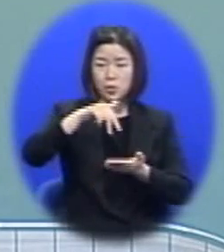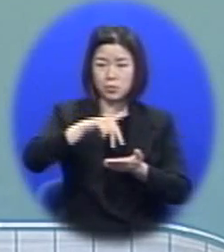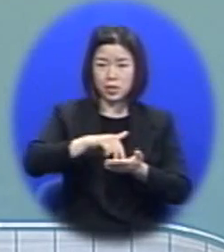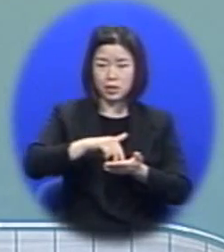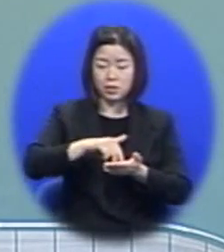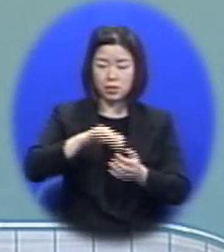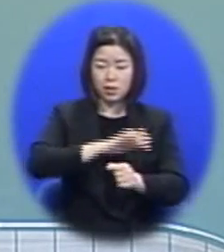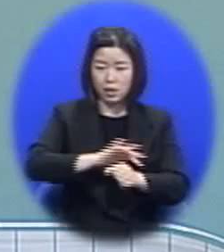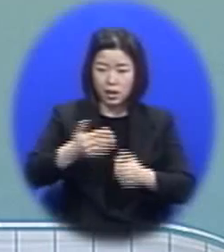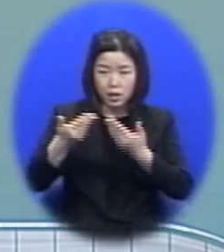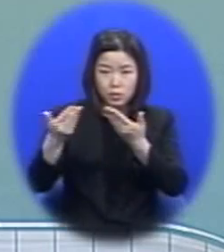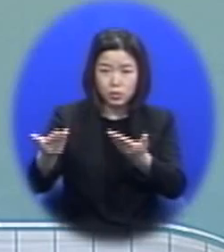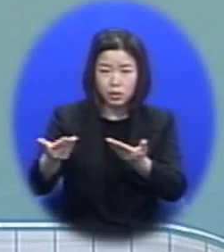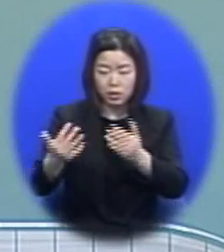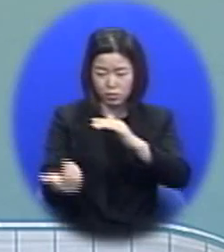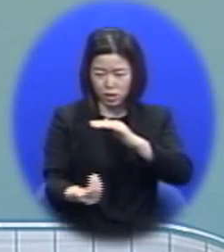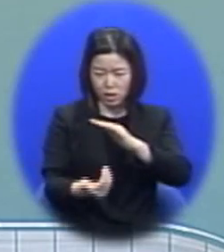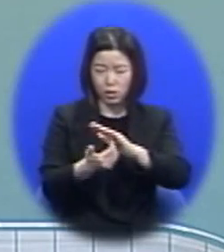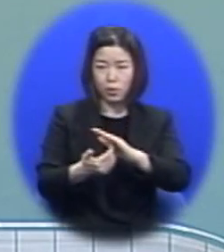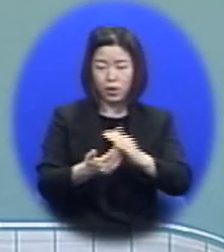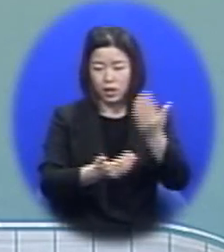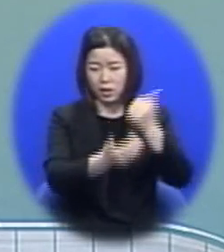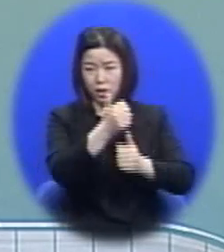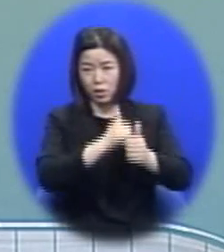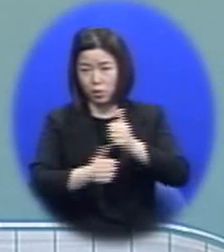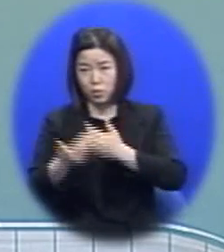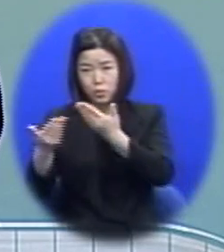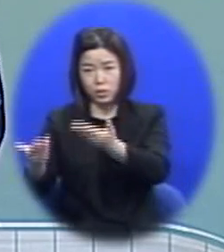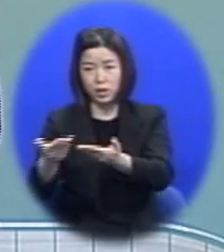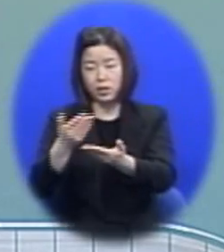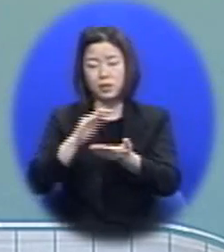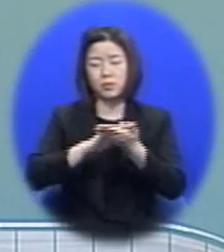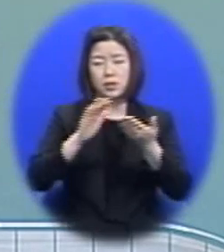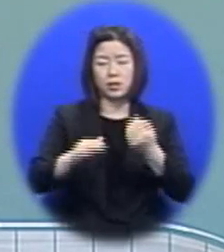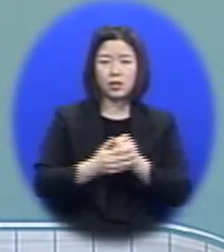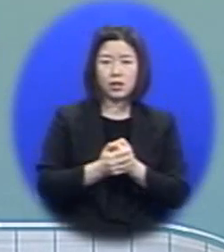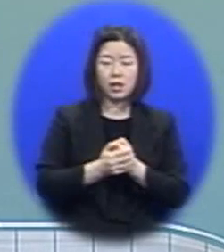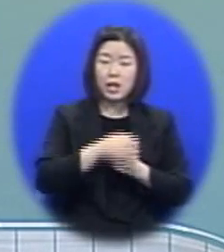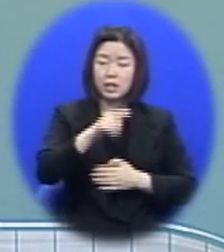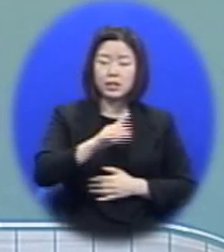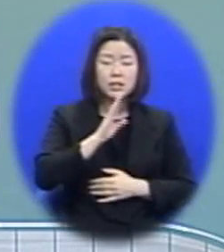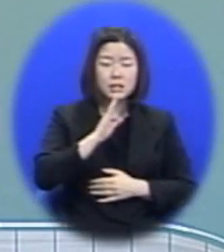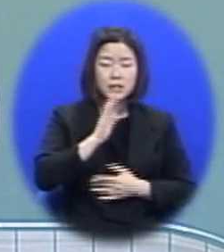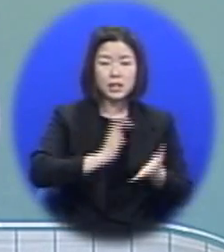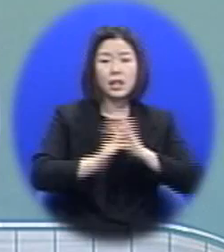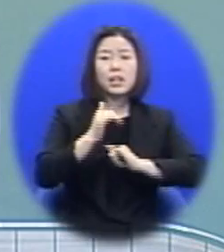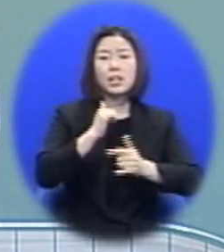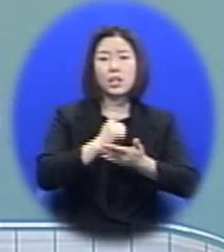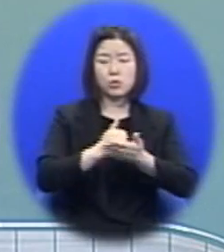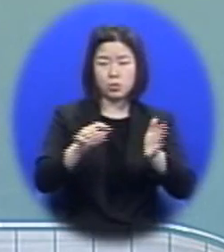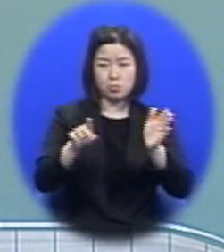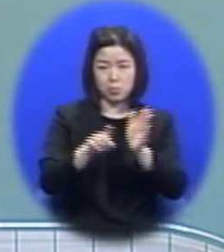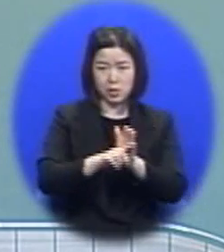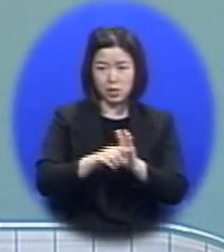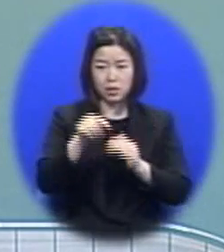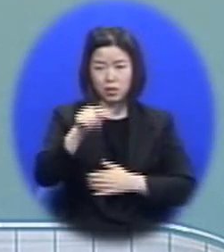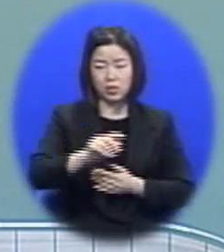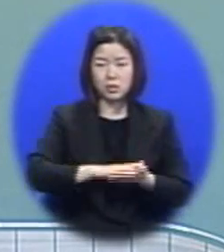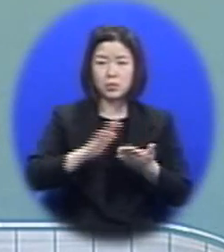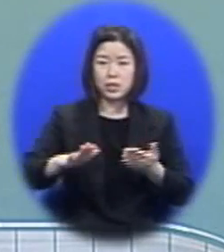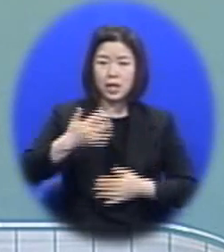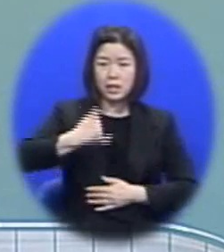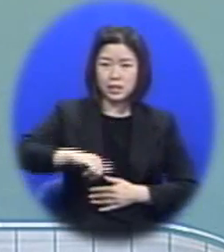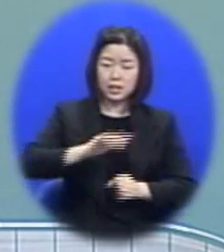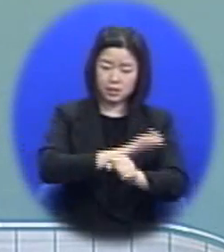최고의 유산이라는 거 그 진짜 예수를 믿는 것입니다 자녀를